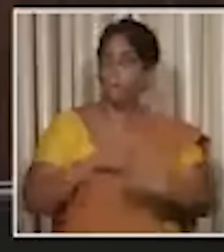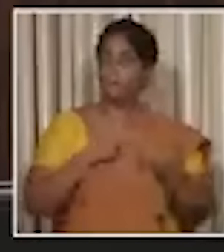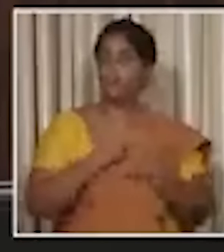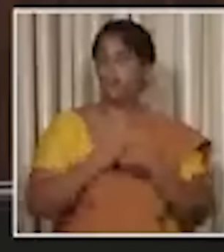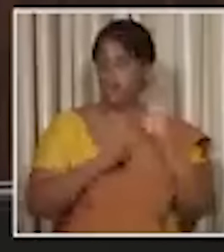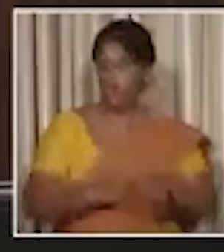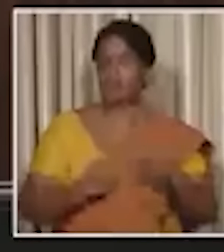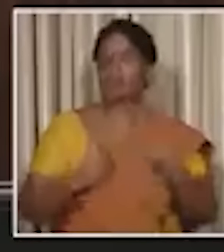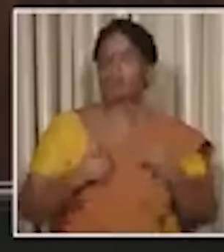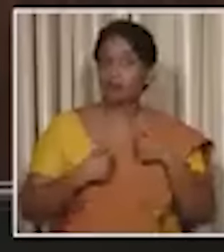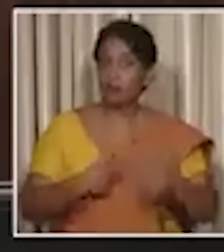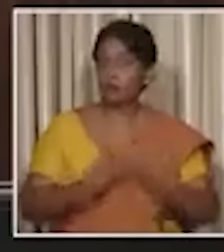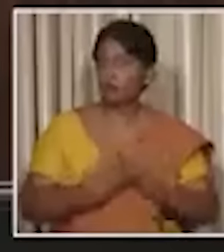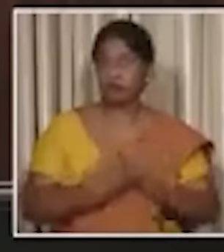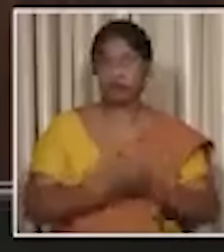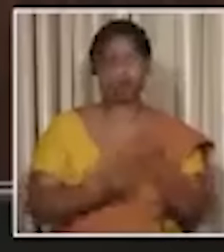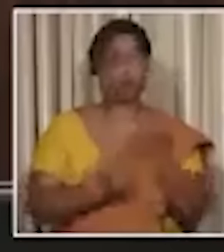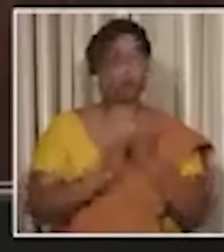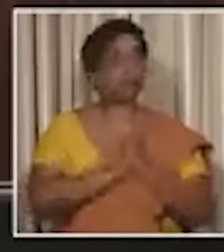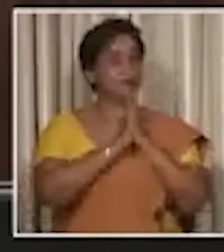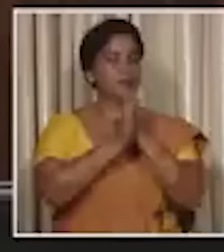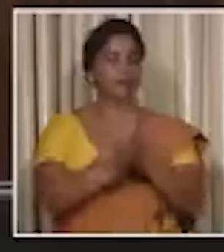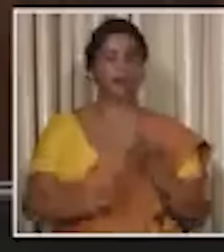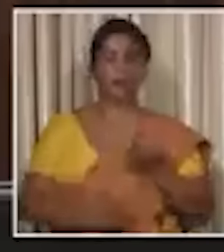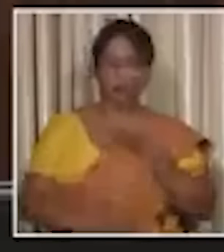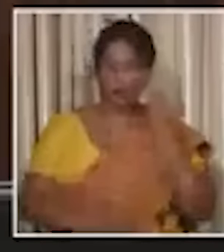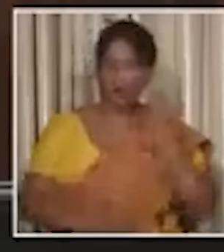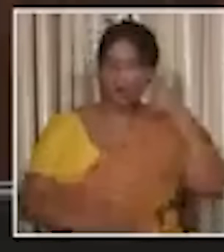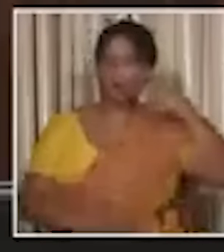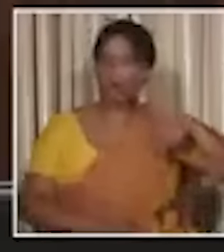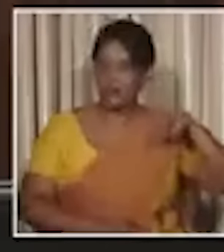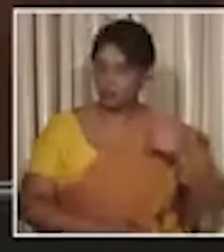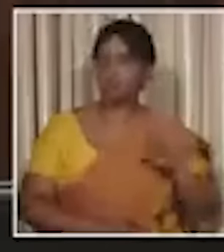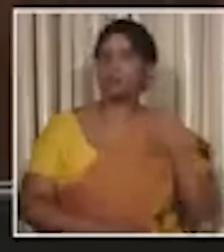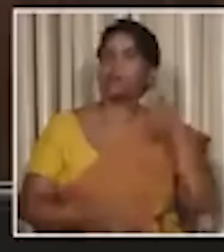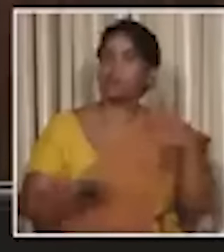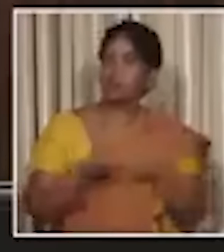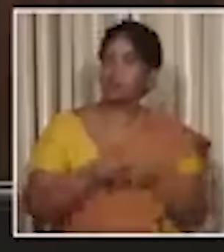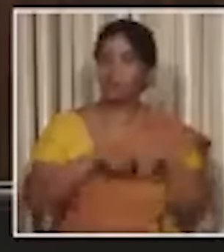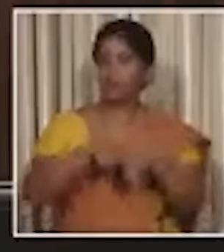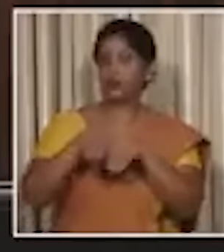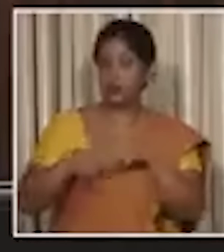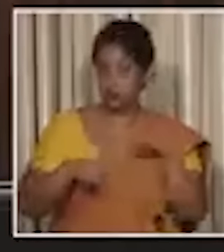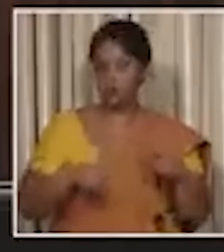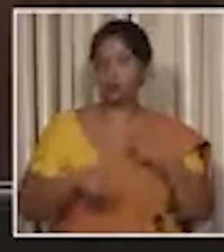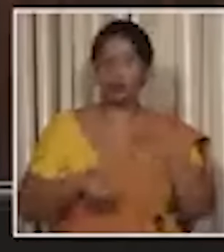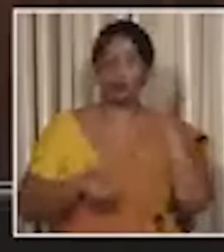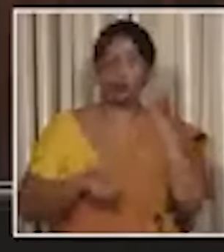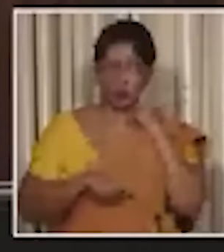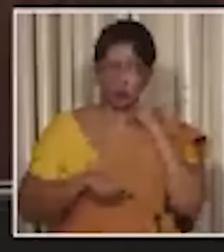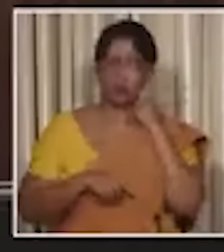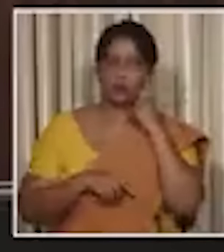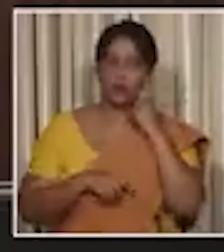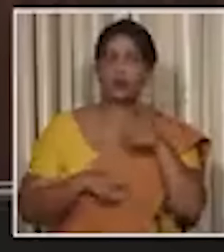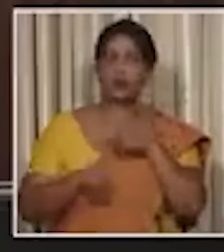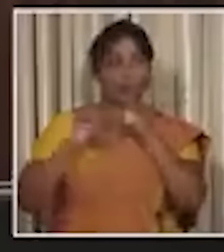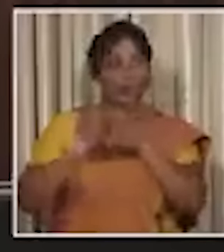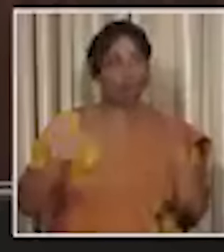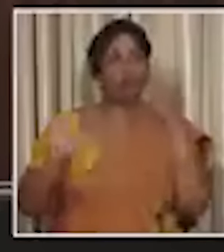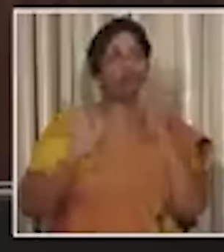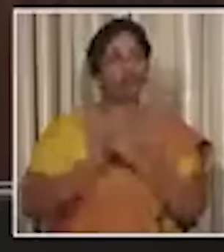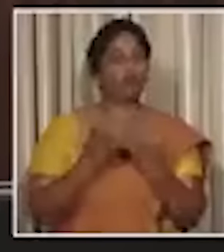கொள்ள முடியும். ஆனால் சிறந்த ஒரு அரசு நாட்டை கட்டி எழுப்ப வேண்டுமாக இருந்தால் பிரஜைகளுக்கு மத்தியில் நட்பண்புகளை நாங்கள் உருவாக்க வேண்டும்.